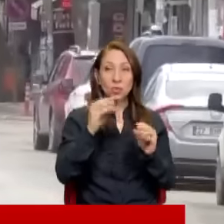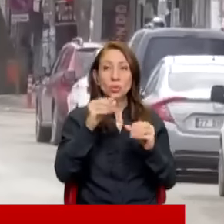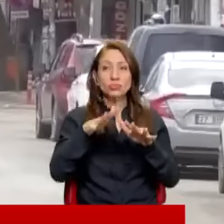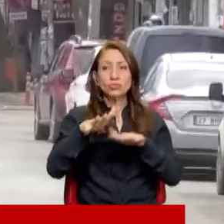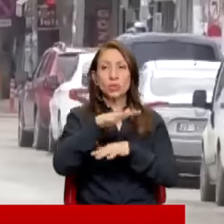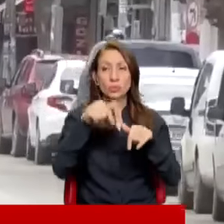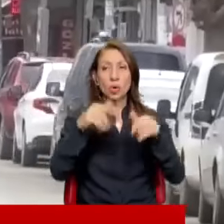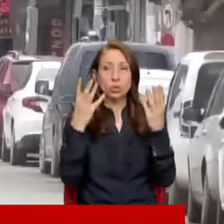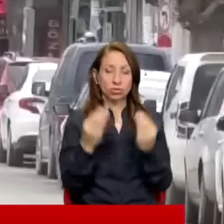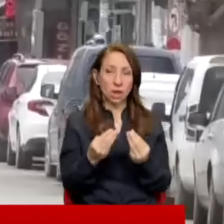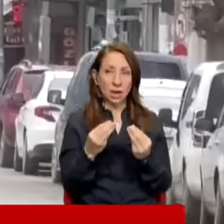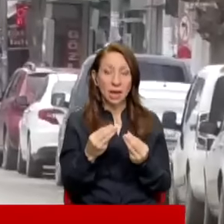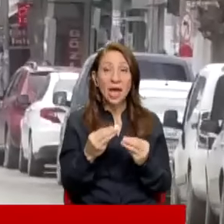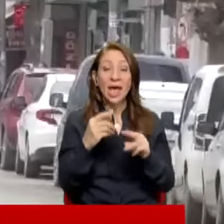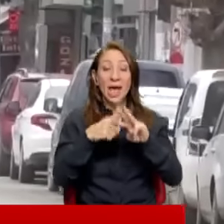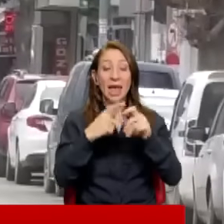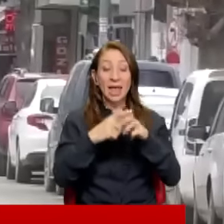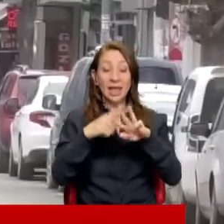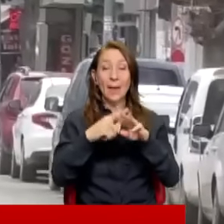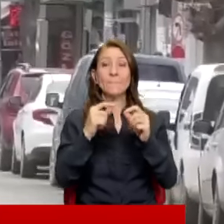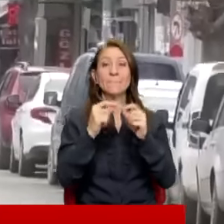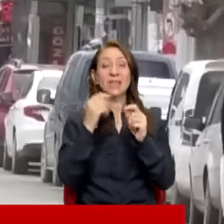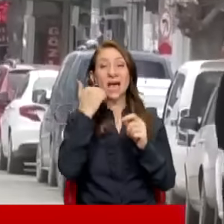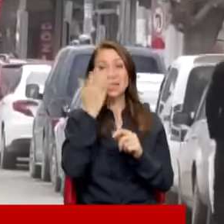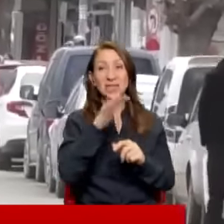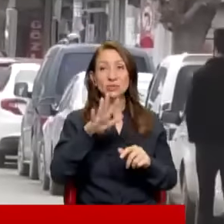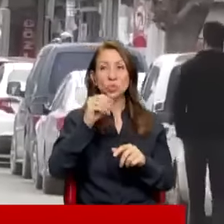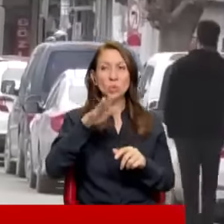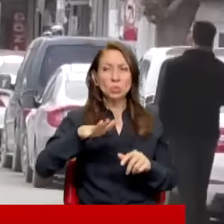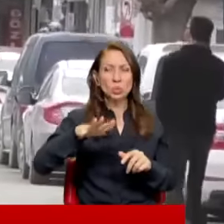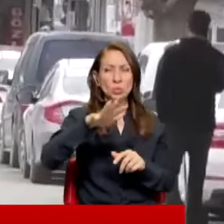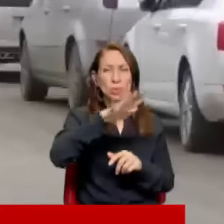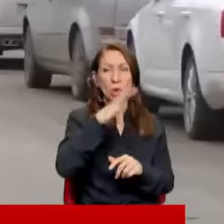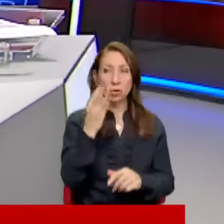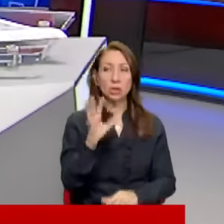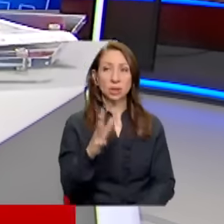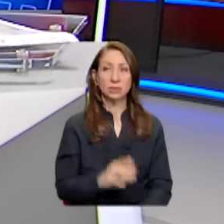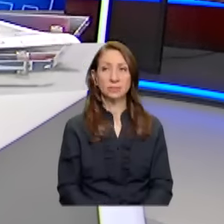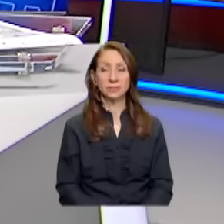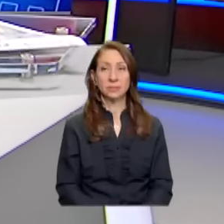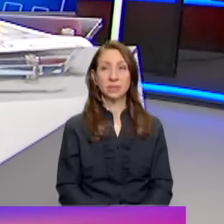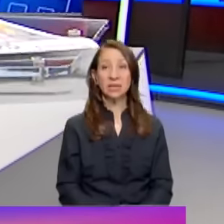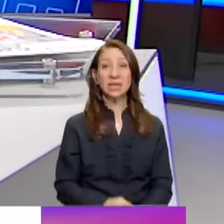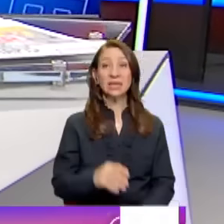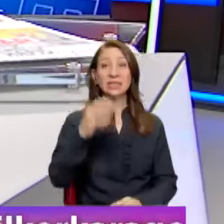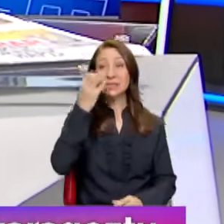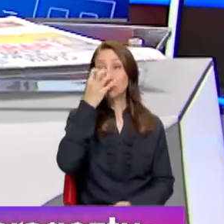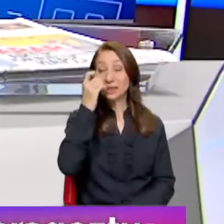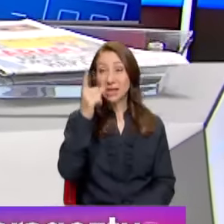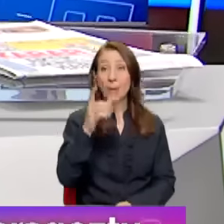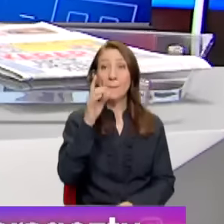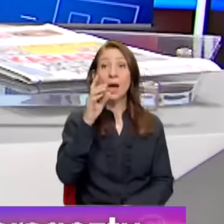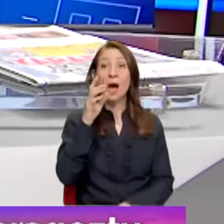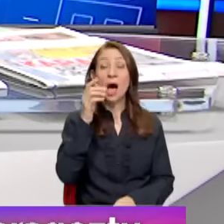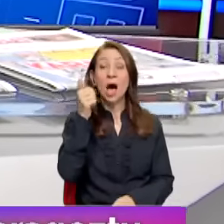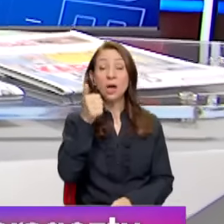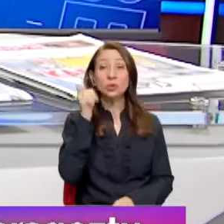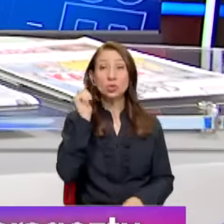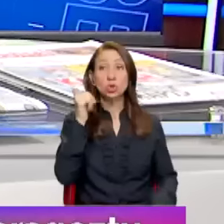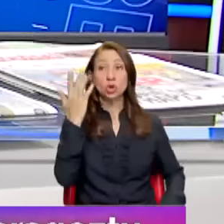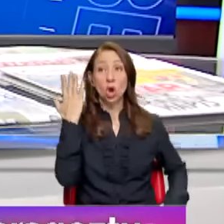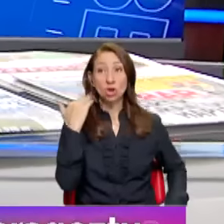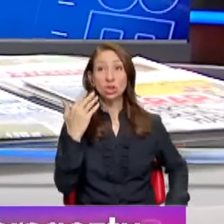Bugün de kendini gösterecek Ege ve batı Akdeniz'de de toz taşınımı bekleniyor Isparta'ya gideceğiz Isparta'da 6